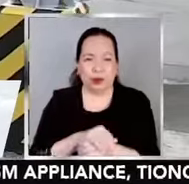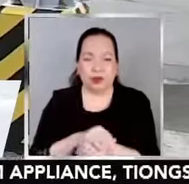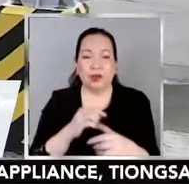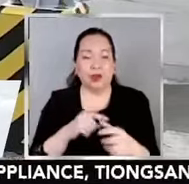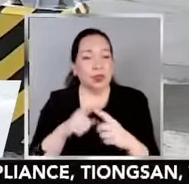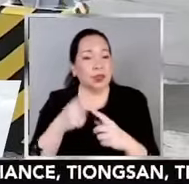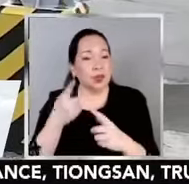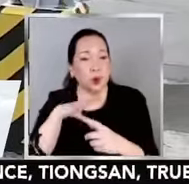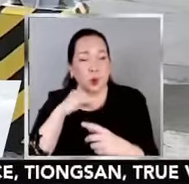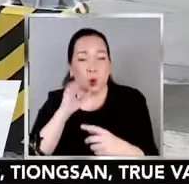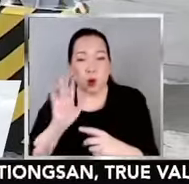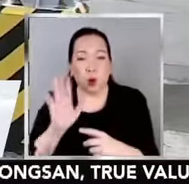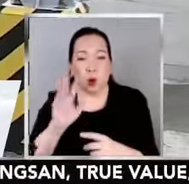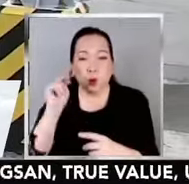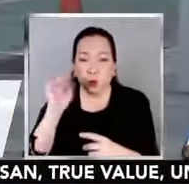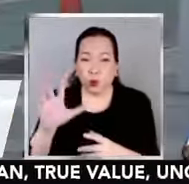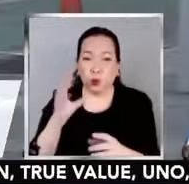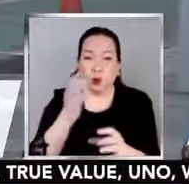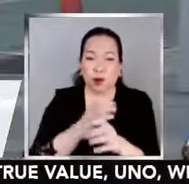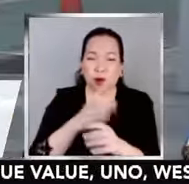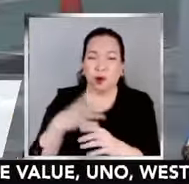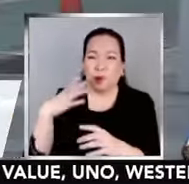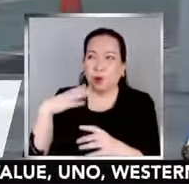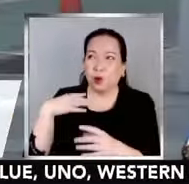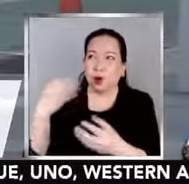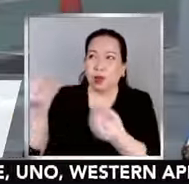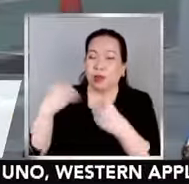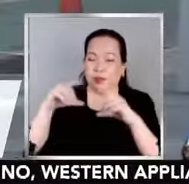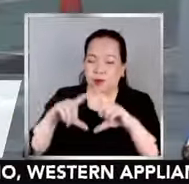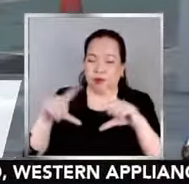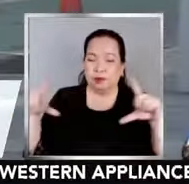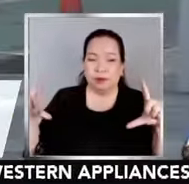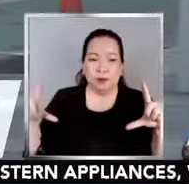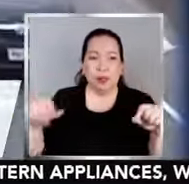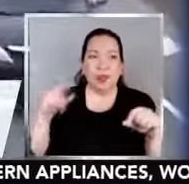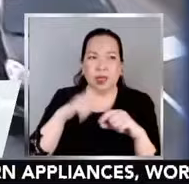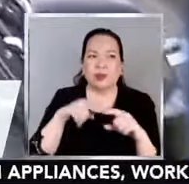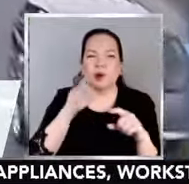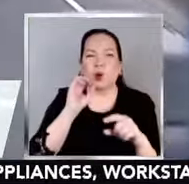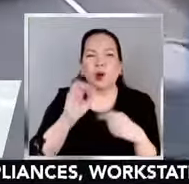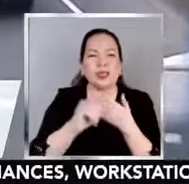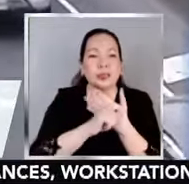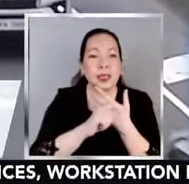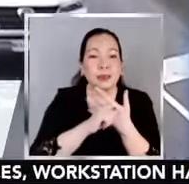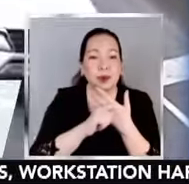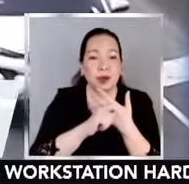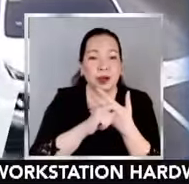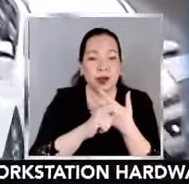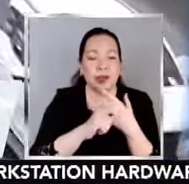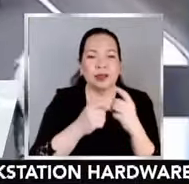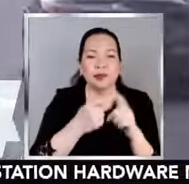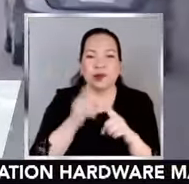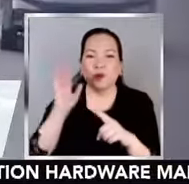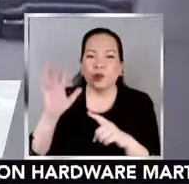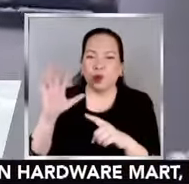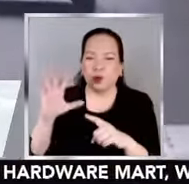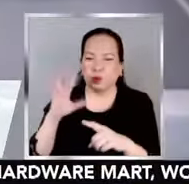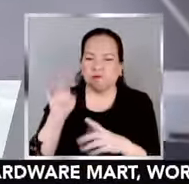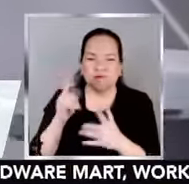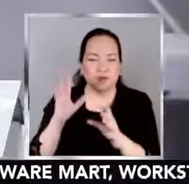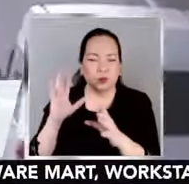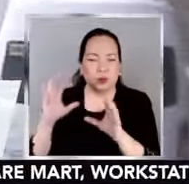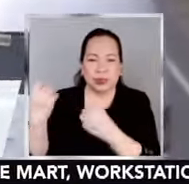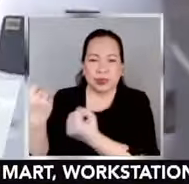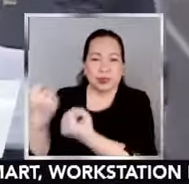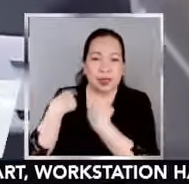at naghihintay pa lamang ng plaka, dapat meron na kayong temporary na plaka galing sa inyong mga dealer at kung mawala man ito o masira